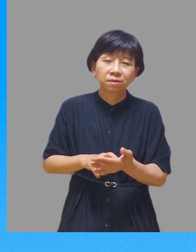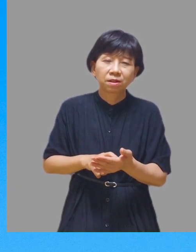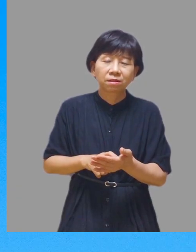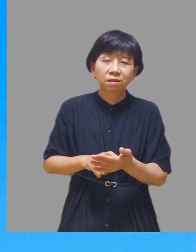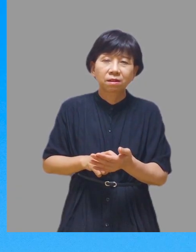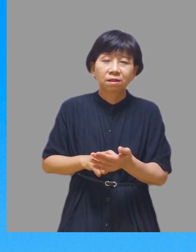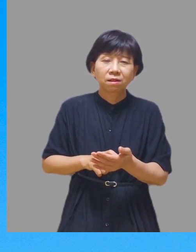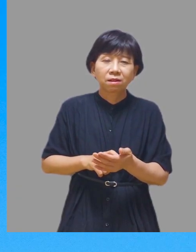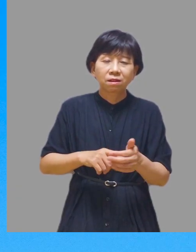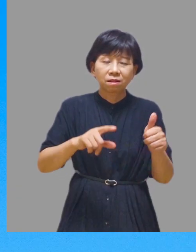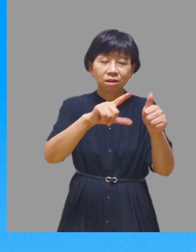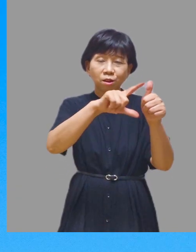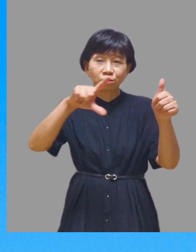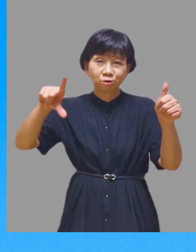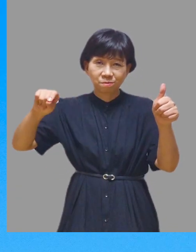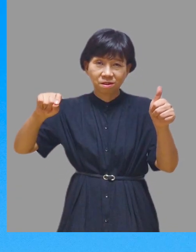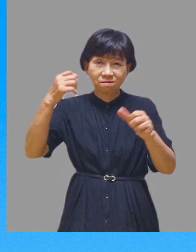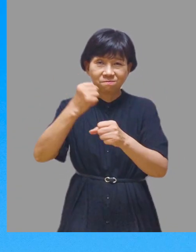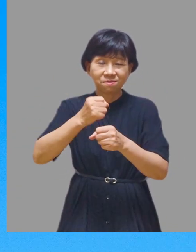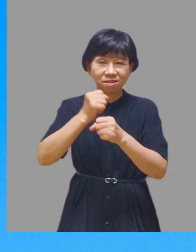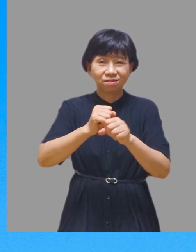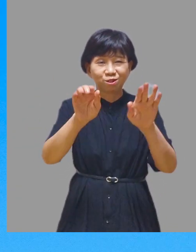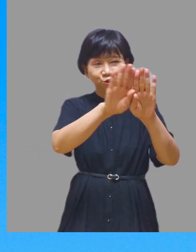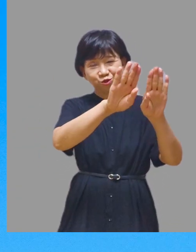만든 현수막에 이거. 네.